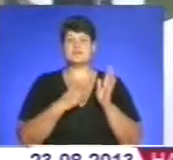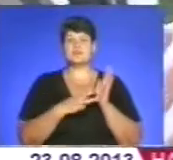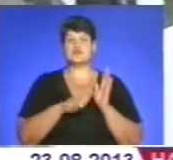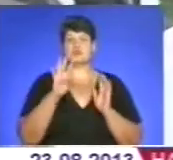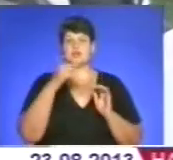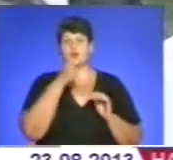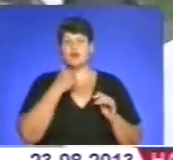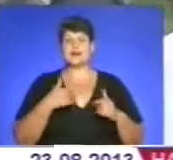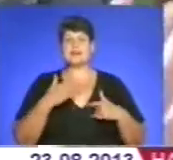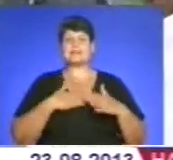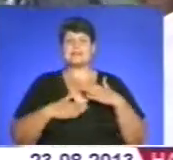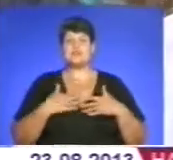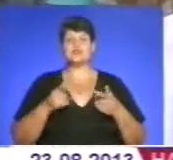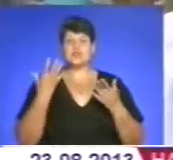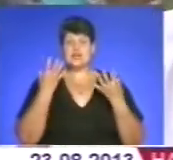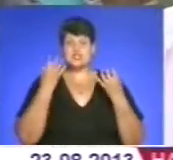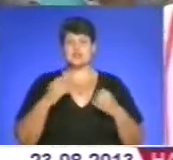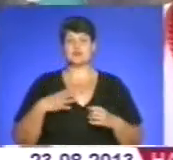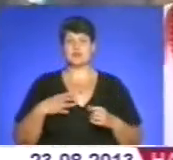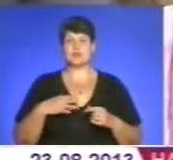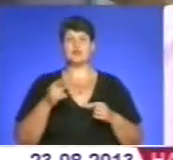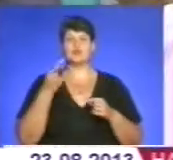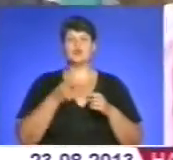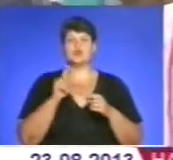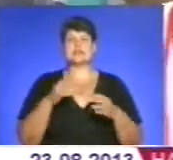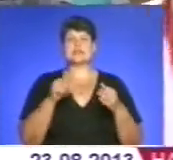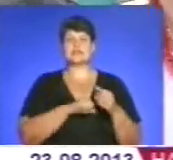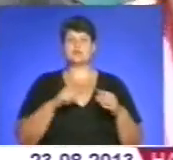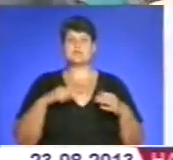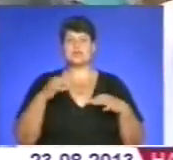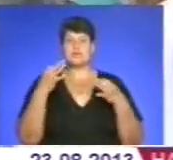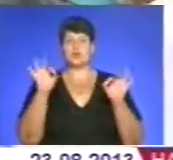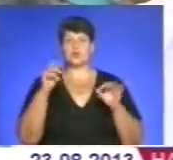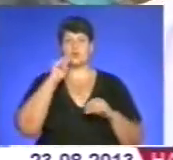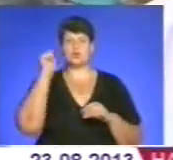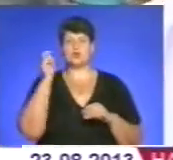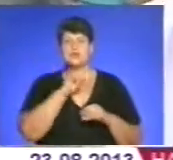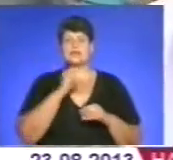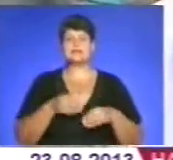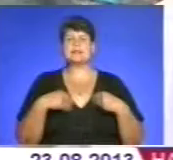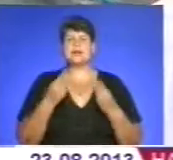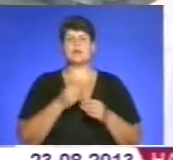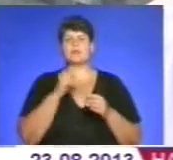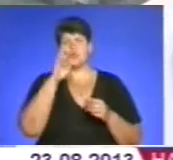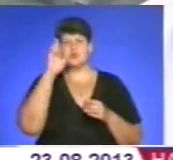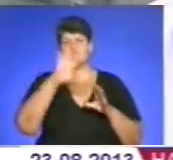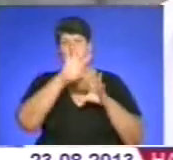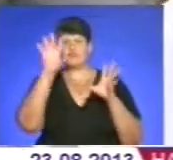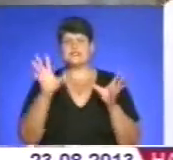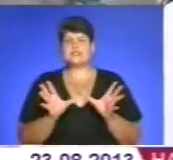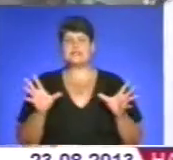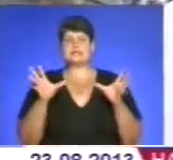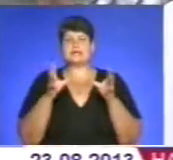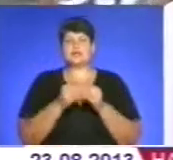я тішуся. Я ще дочекалася до самостійної України. Тільки дай Боже, щоб всі з'єдналися, щоб